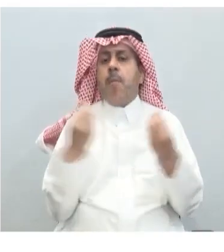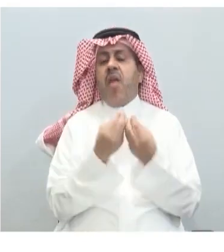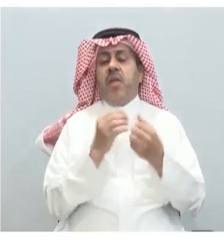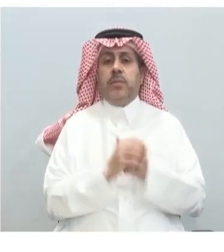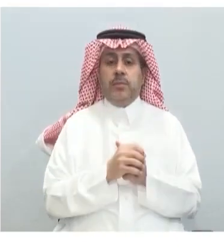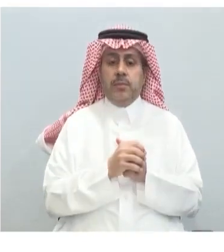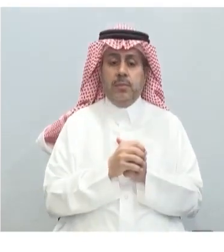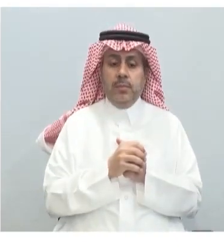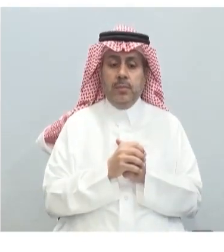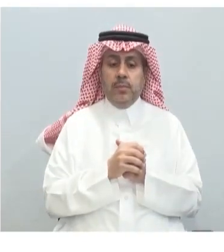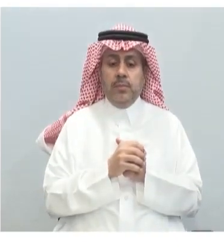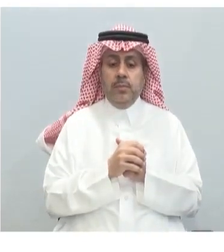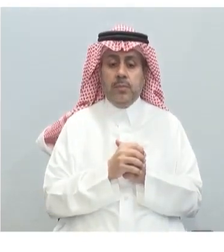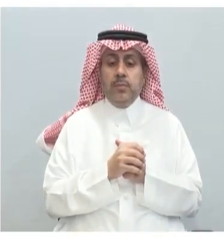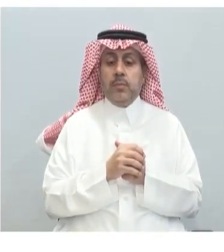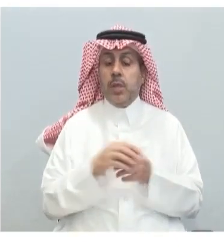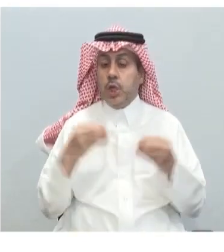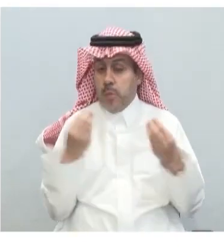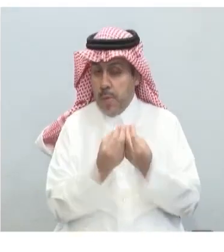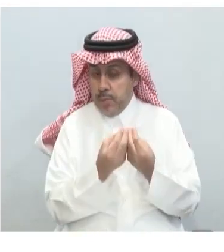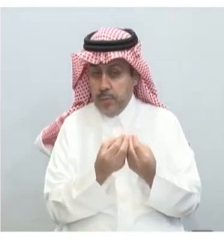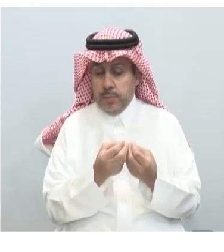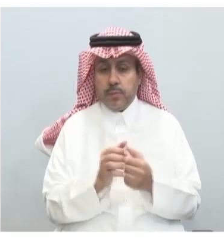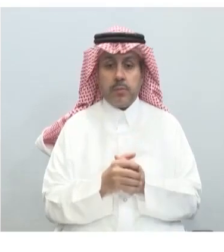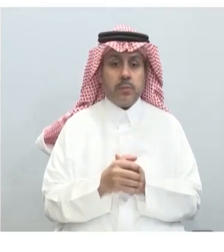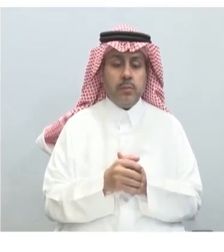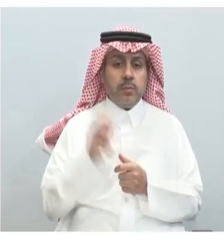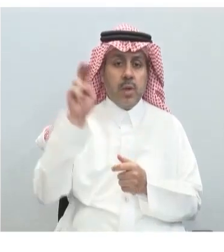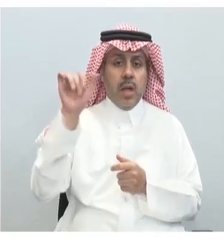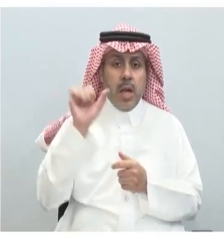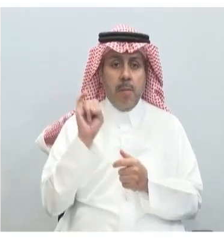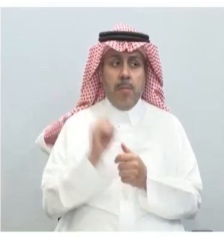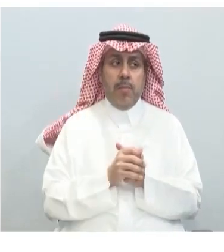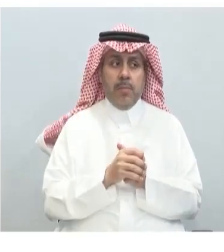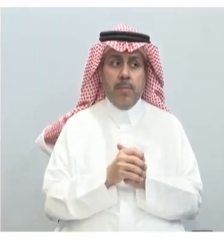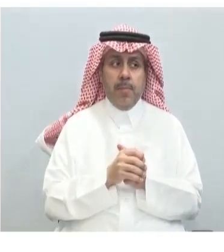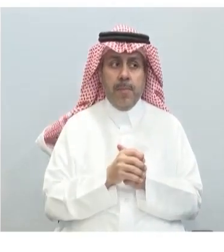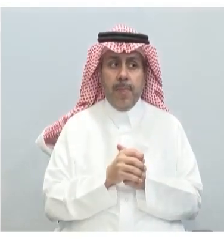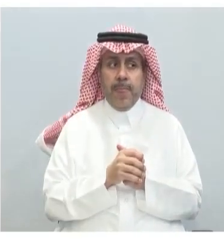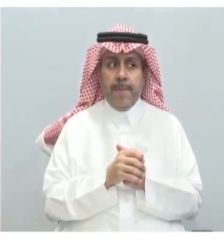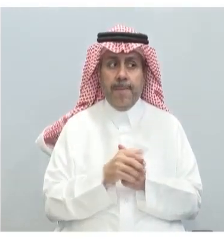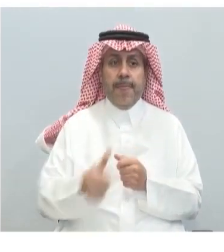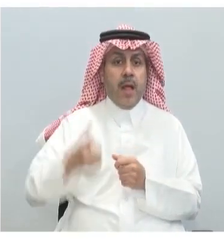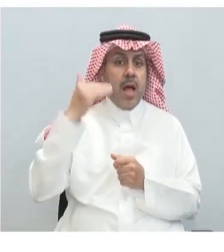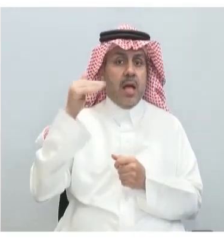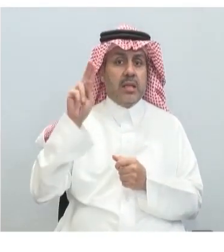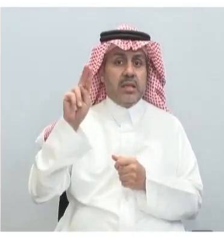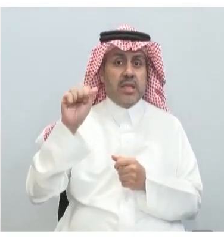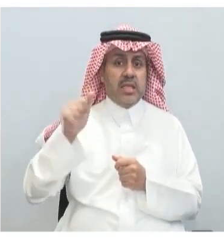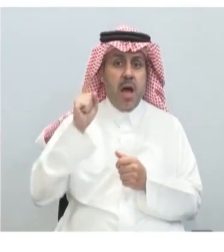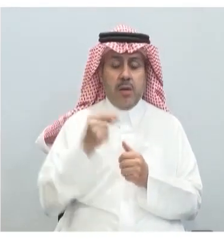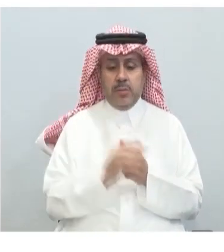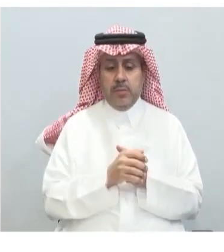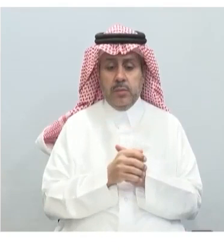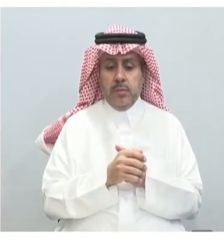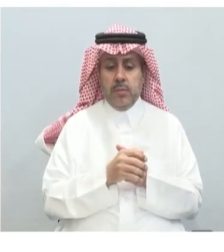نجمعها ونجمع ايضا قيم حراره التكوين القياسيه لاحظ سيكون هناك اختصارات ما